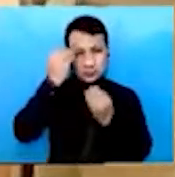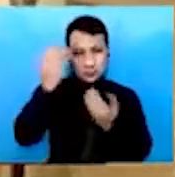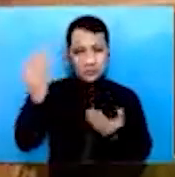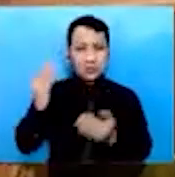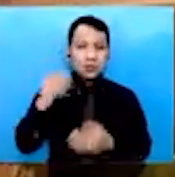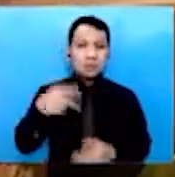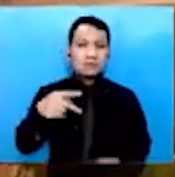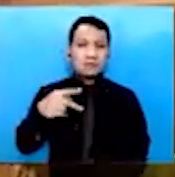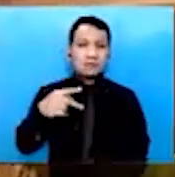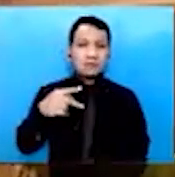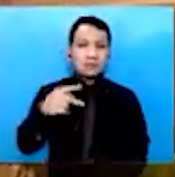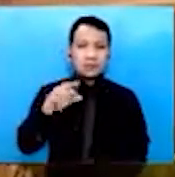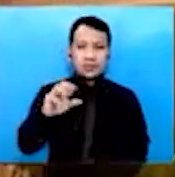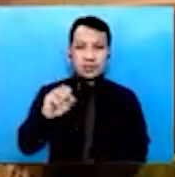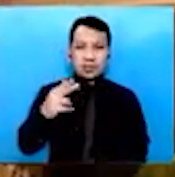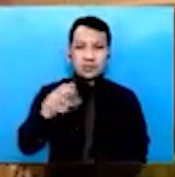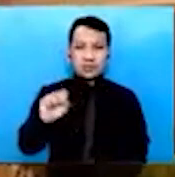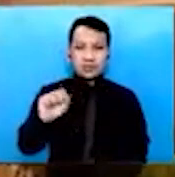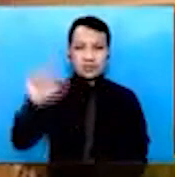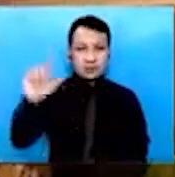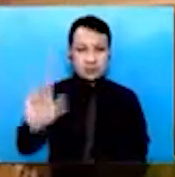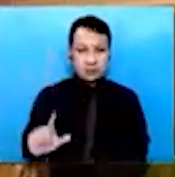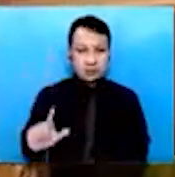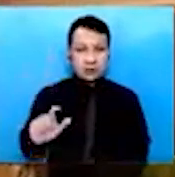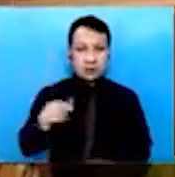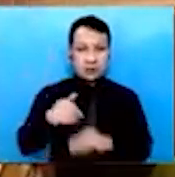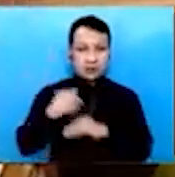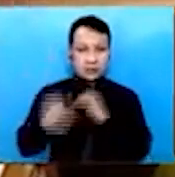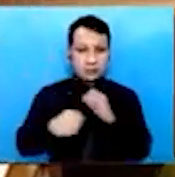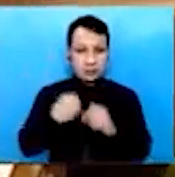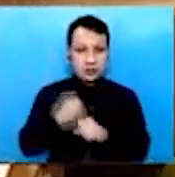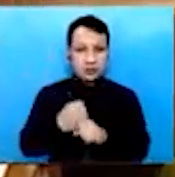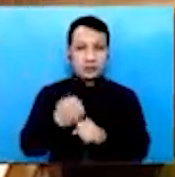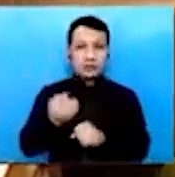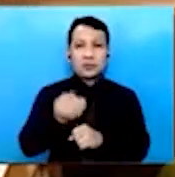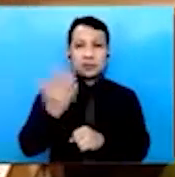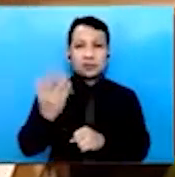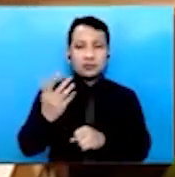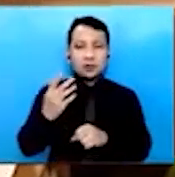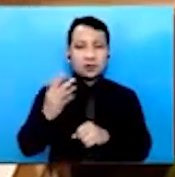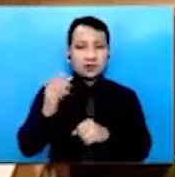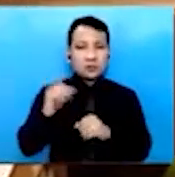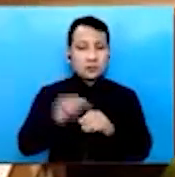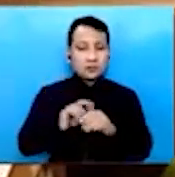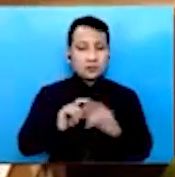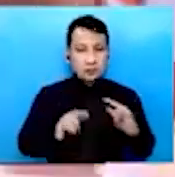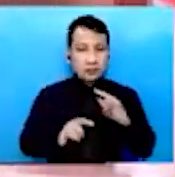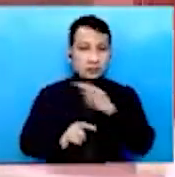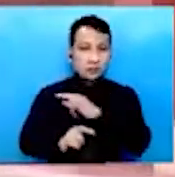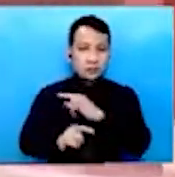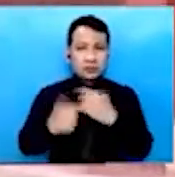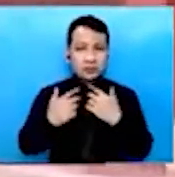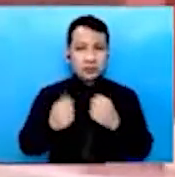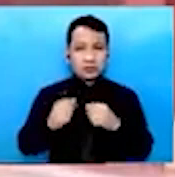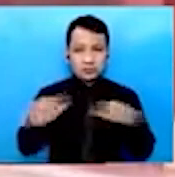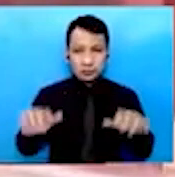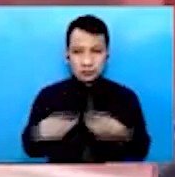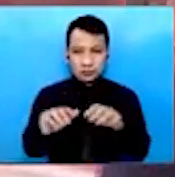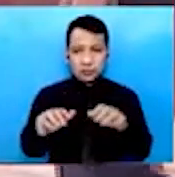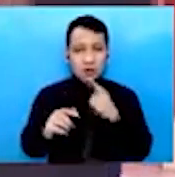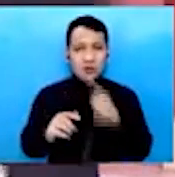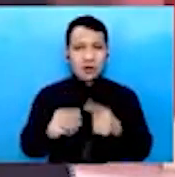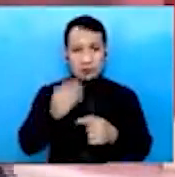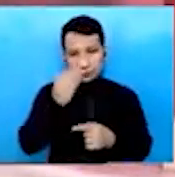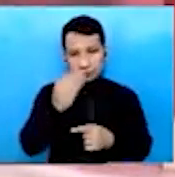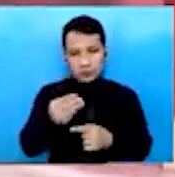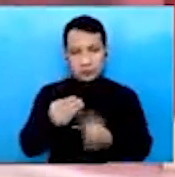PHAPi na dapat babaan ang annual deployment cap o bilang ng mga pinapayagang mag-abroad na health worker. Lalo't kakaunti na rin ang